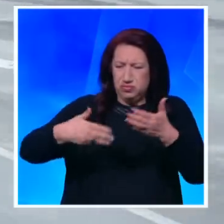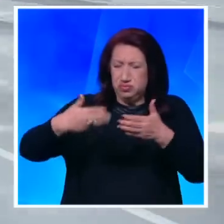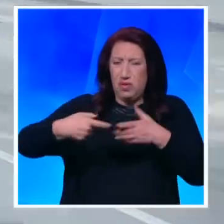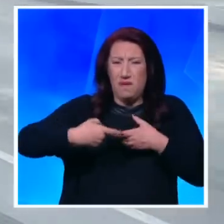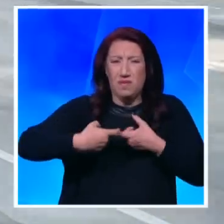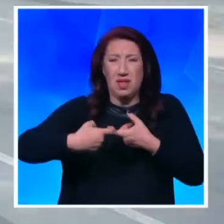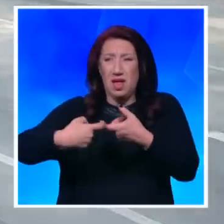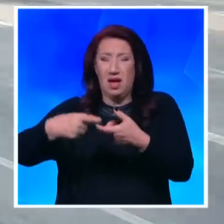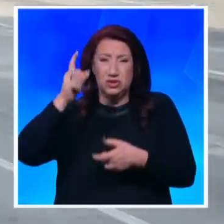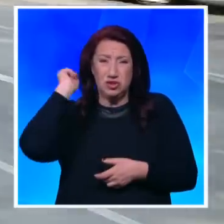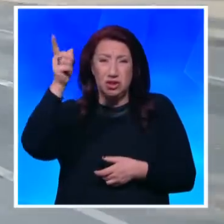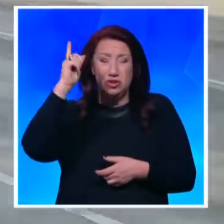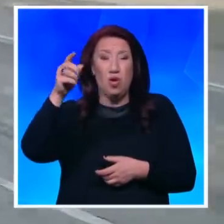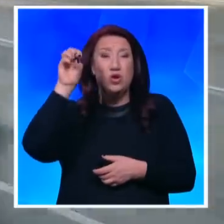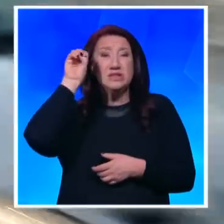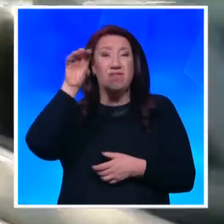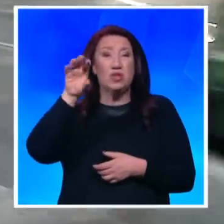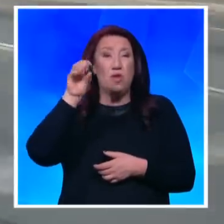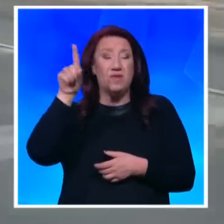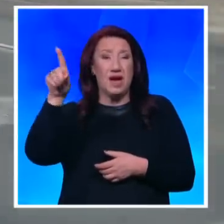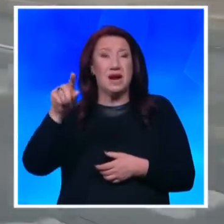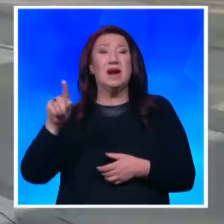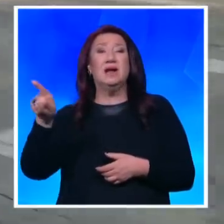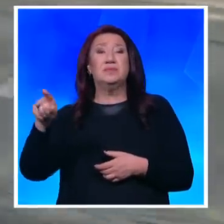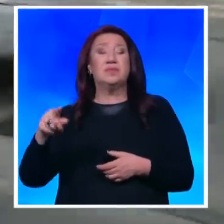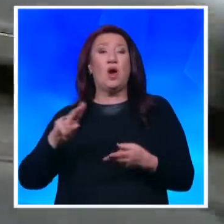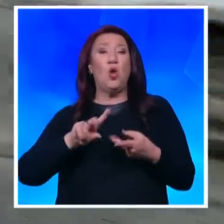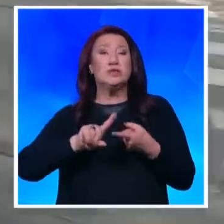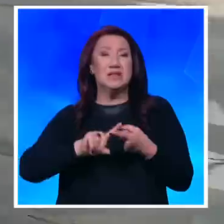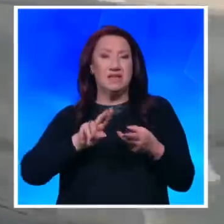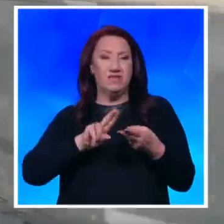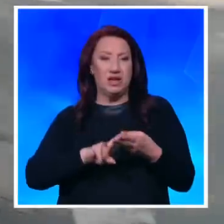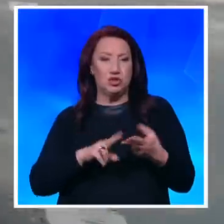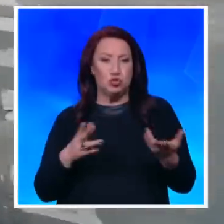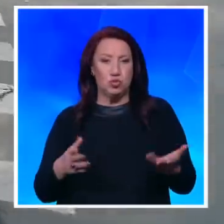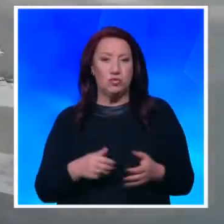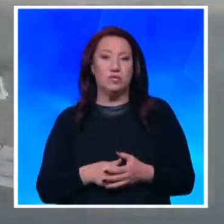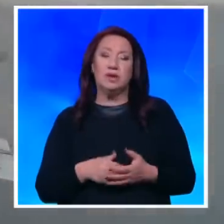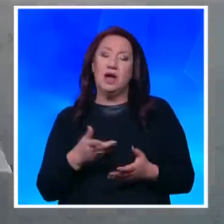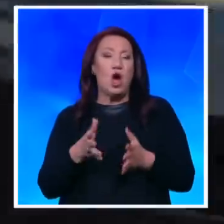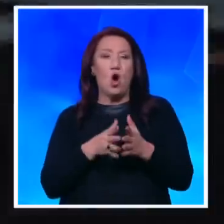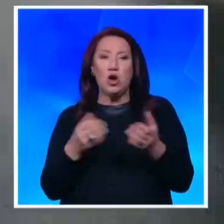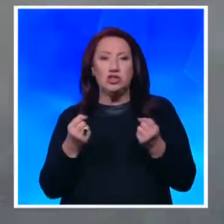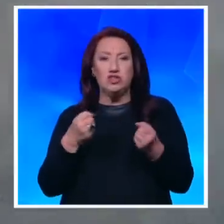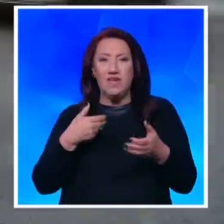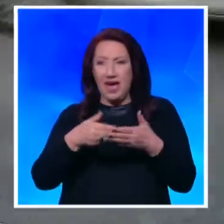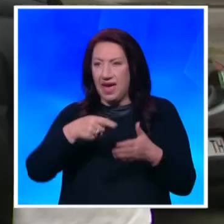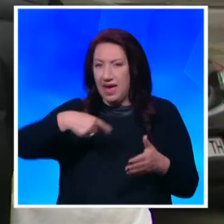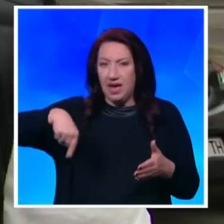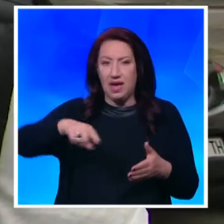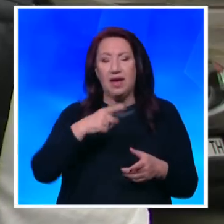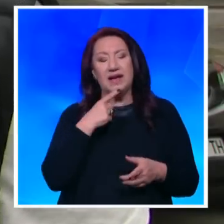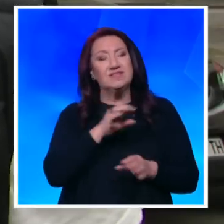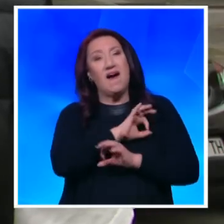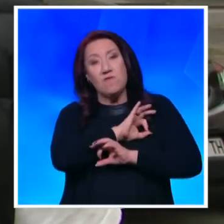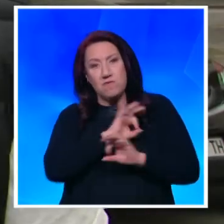Константин Велишков. Според хора, които живеят близо до булеварда, е било въпрос на време да се стигне до трагедията. Просто тук е писта,